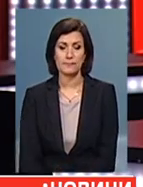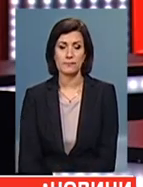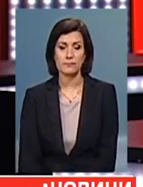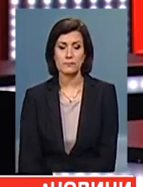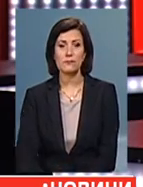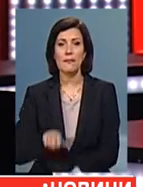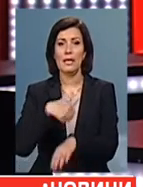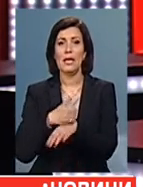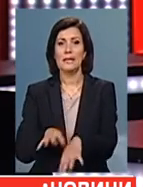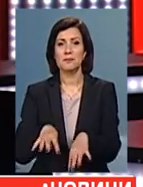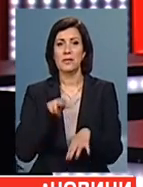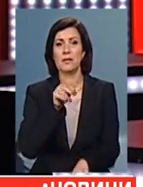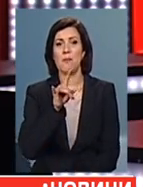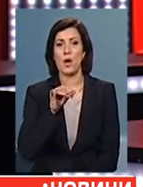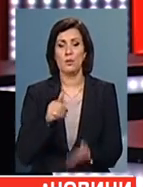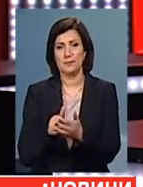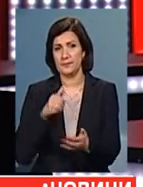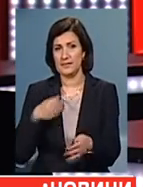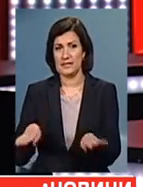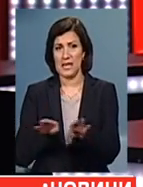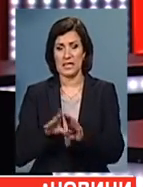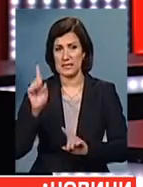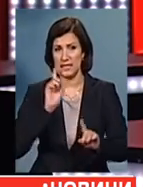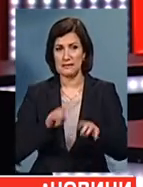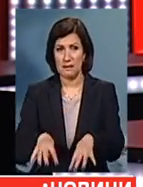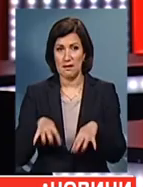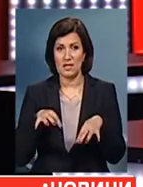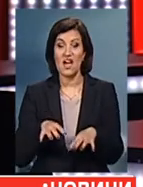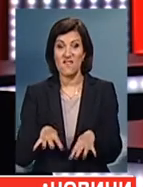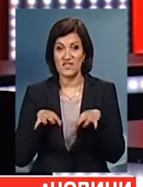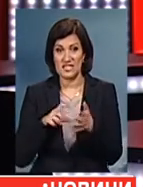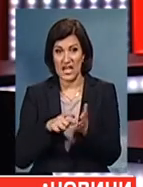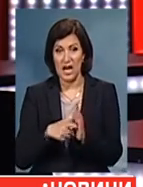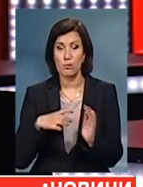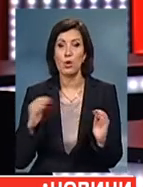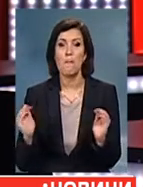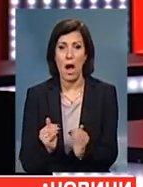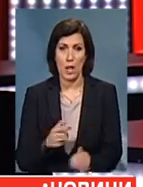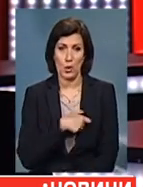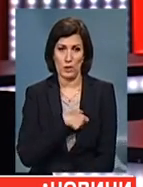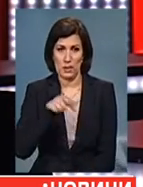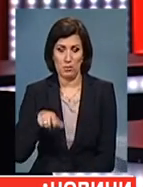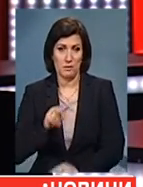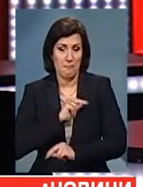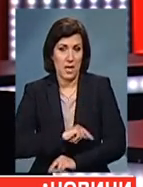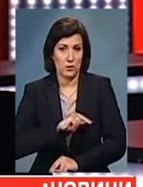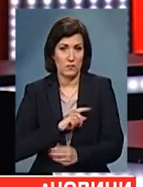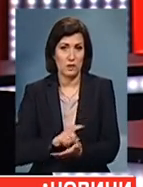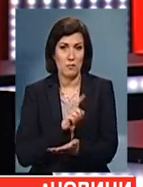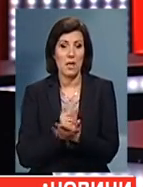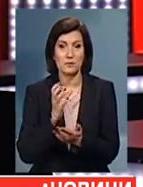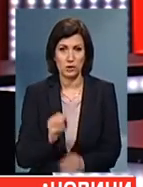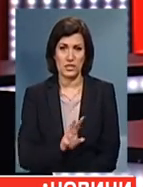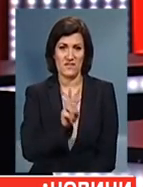Спікер Андрій Парубій дочасно закрив засідання Верховної Ради, бо в залі було замало депутатів. Працювати парламентарі мали б